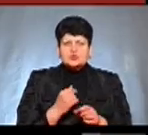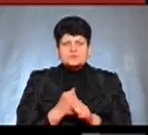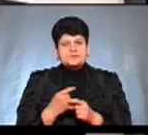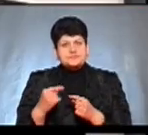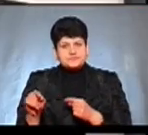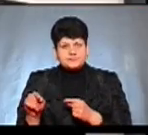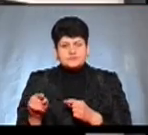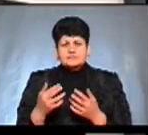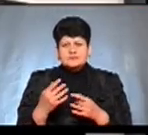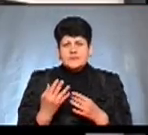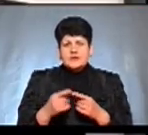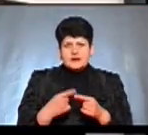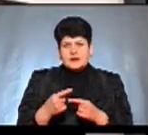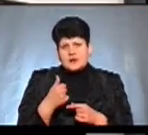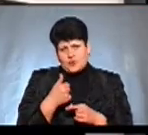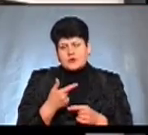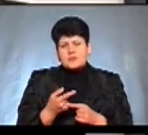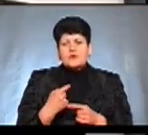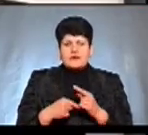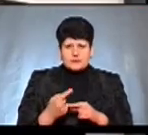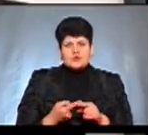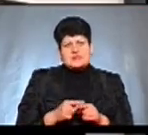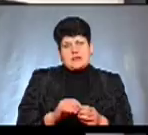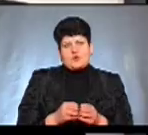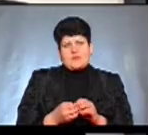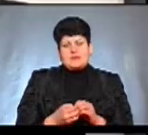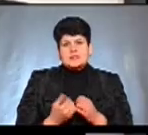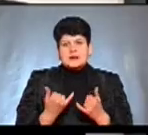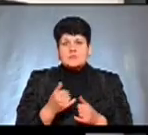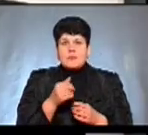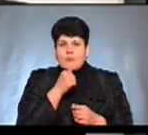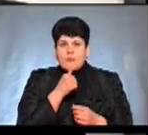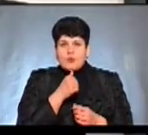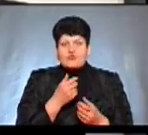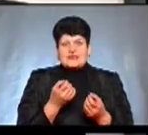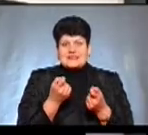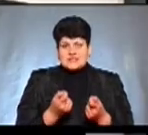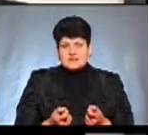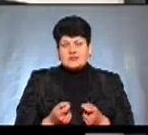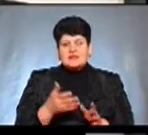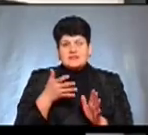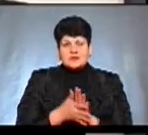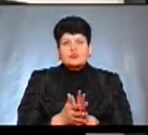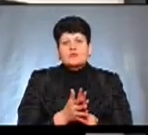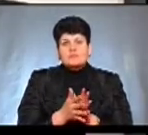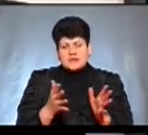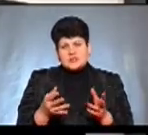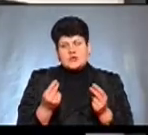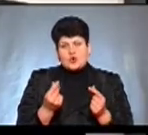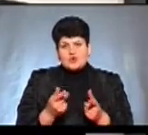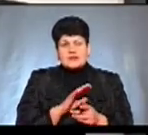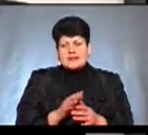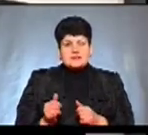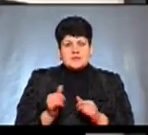Ми через декілька років повернемося до цієї проблеми, якщо ми зараз будемо пробувати здешевити, і витратимо декілька разів більше грошей, і все рівно не забезпечимо